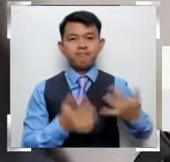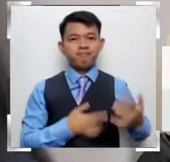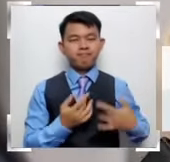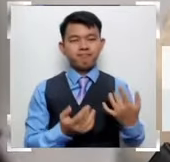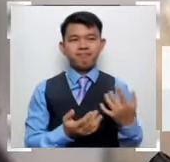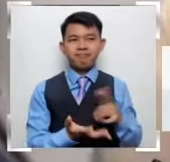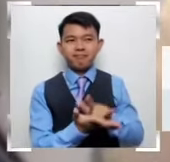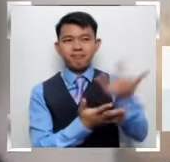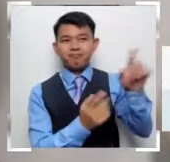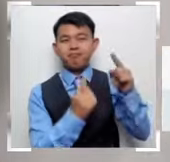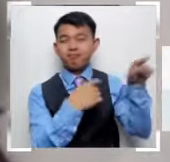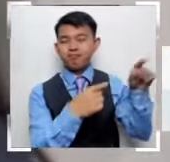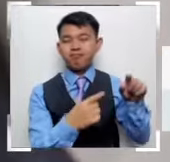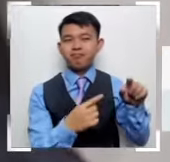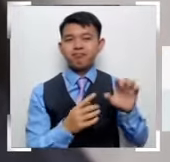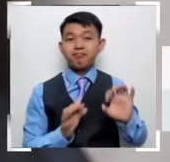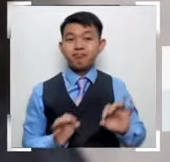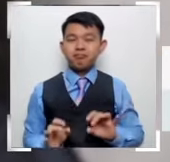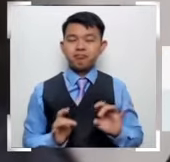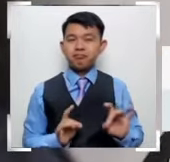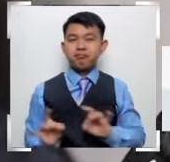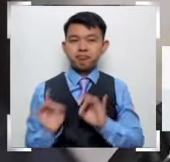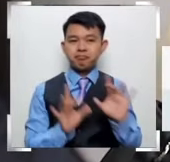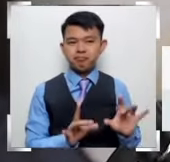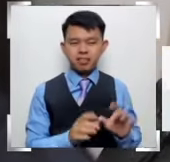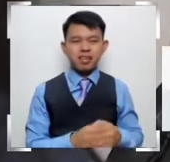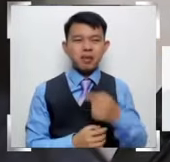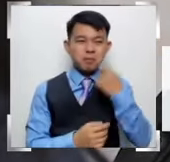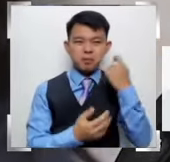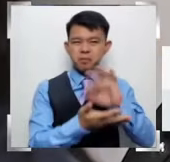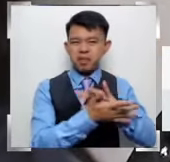kasi nag-pandemic so hindi nila nakita yung tatay nila.